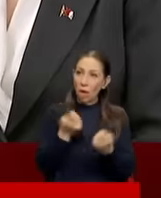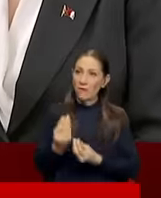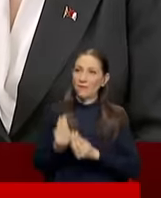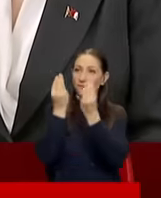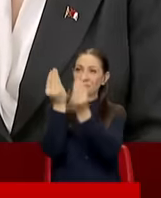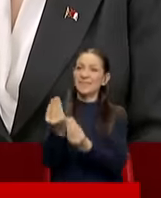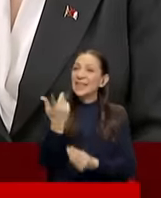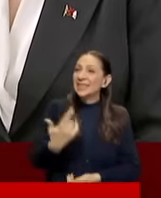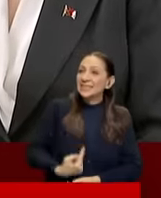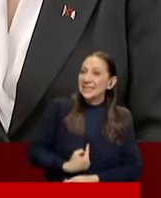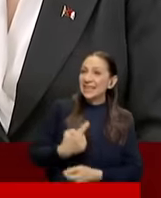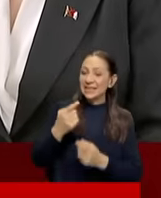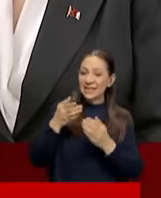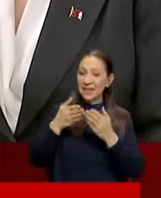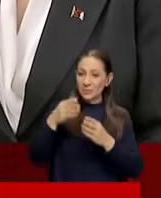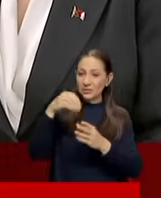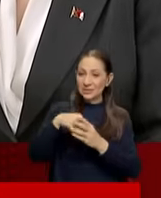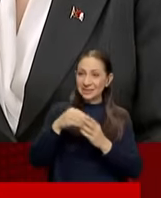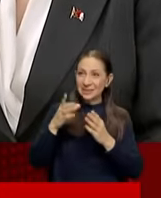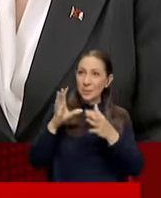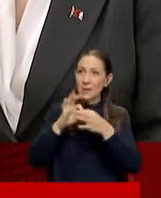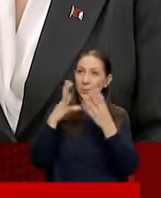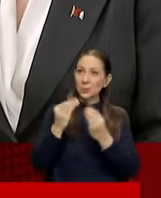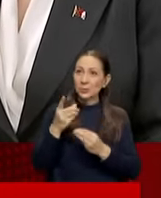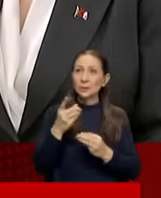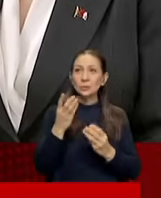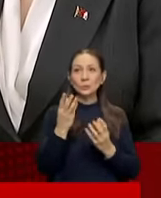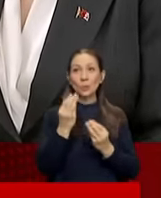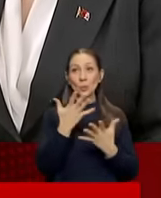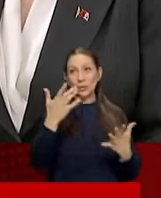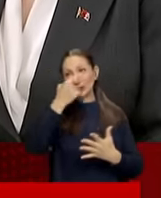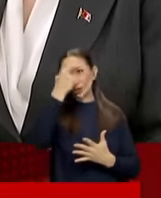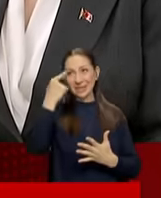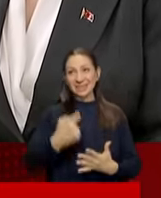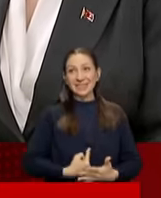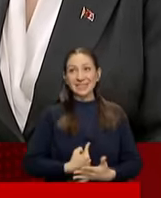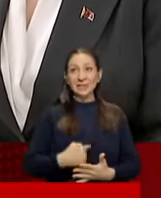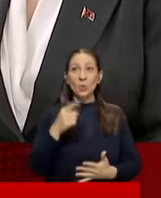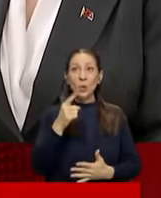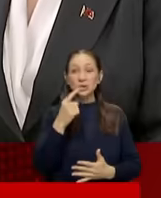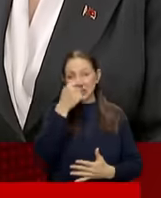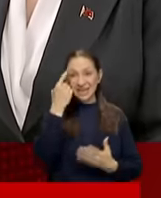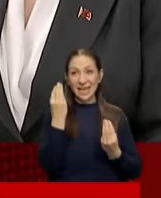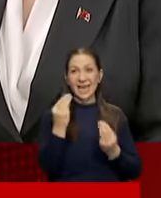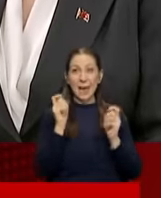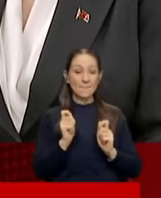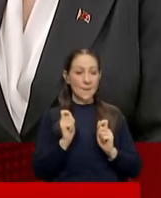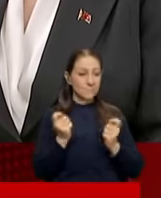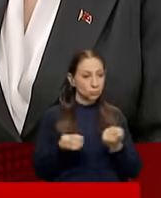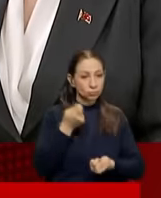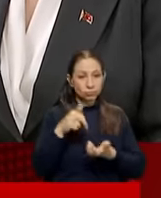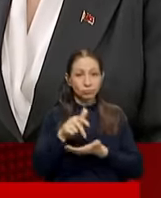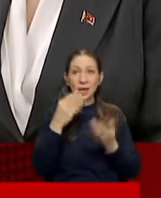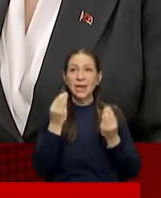görev verildiğinde ki tershane de size bağlı oldu Sonra çok b şans gibi hissettim açıkçası o şansı da iyi kullanmam gerektiğini